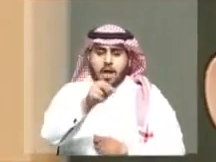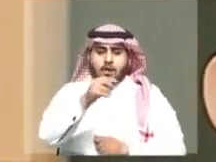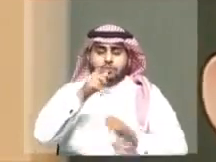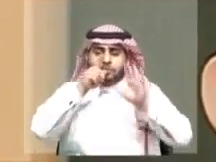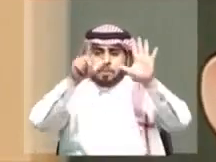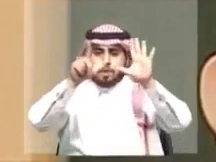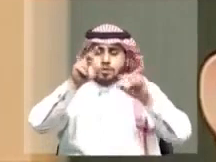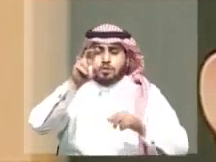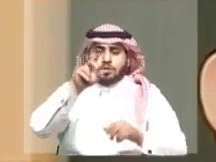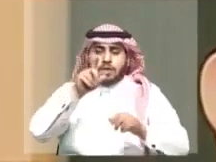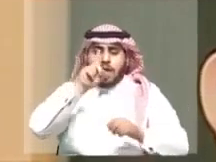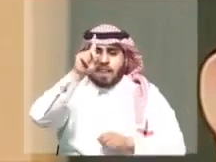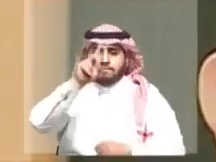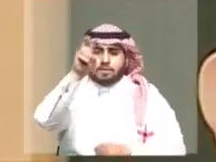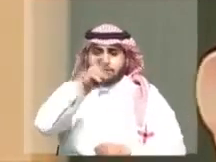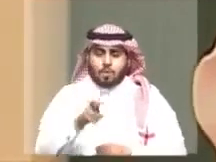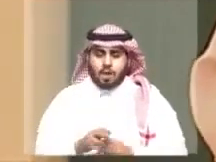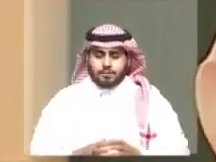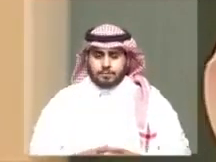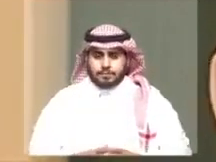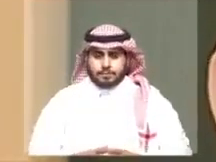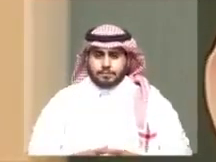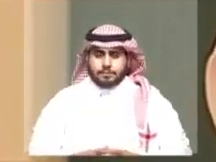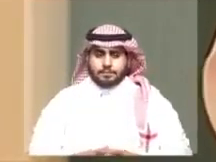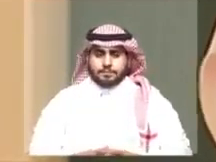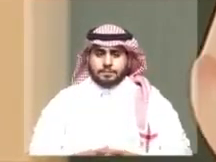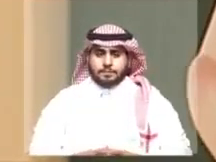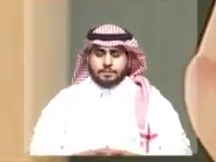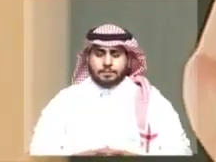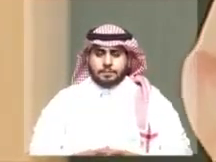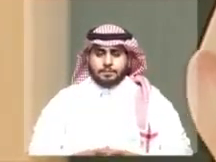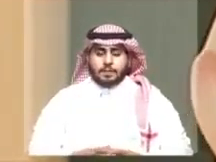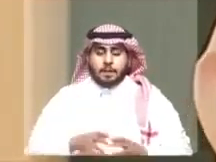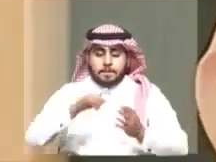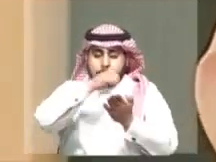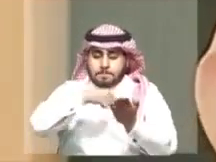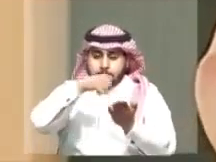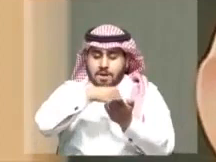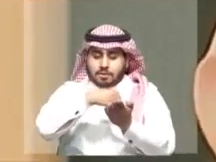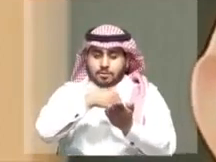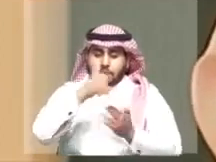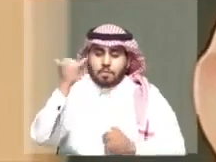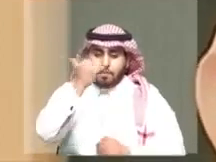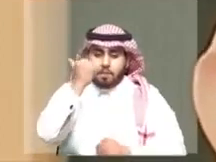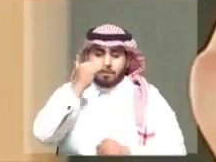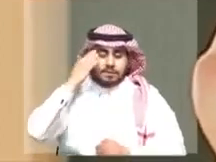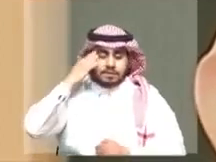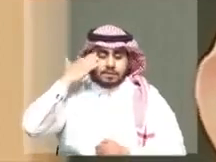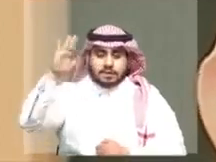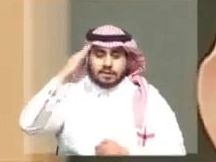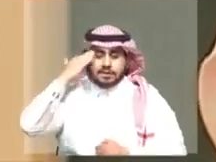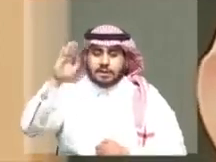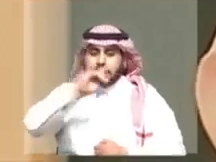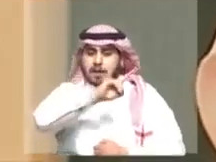1.7 مليار دولار أمريكي 40 دولة في العالم. المركز كذلك حريص على أن لا ينسى الفئات